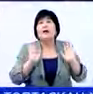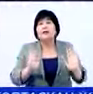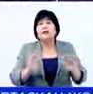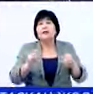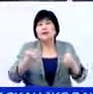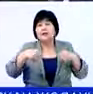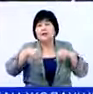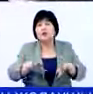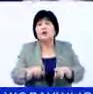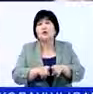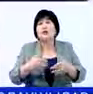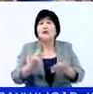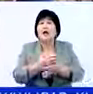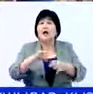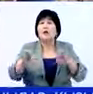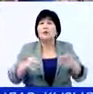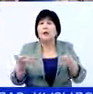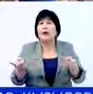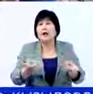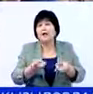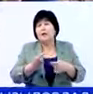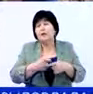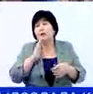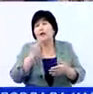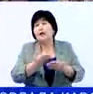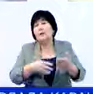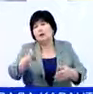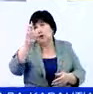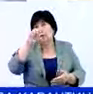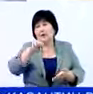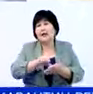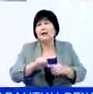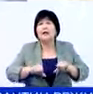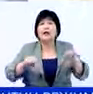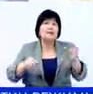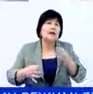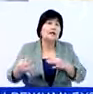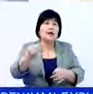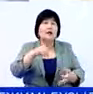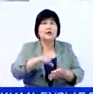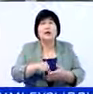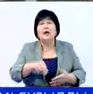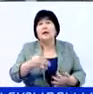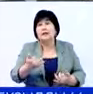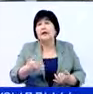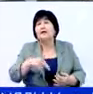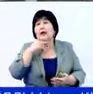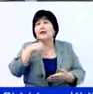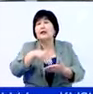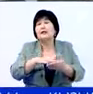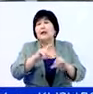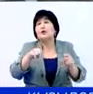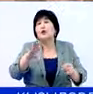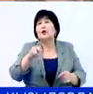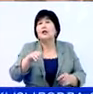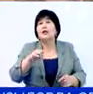шешу үшін сөзсіз жаңа жобалар қажет. Қазіргі таңда бұл мәселе үкіметаралық комиссияда талқылануда. Назар нысанындағы тағы бір мәселе